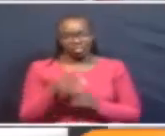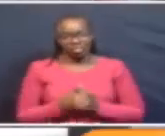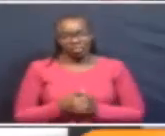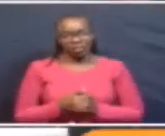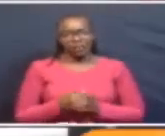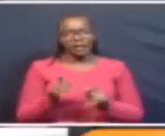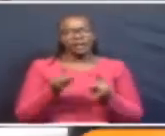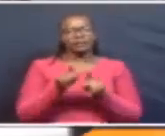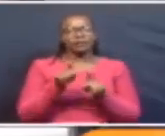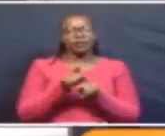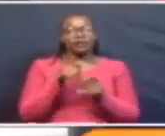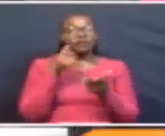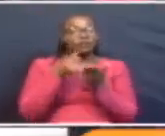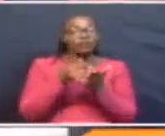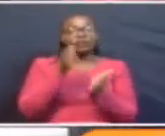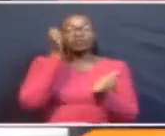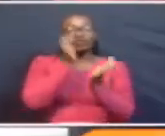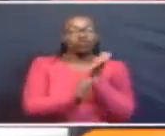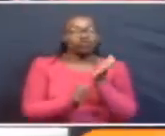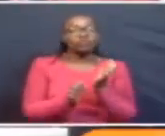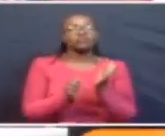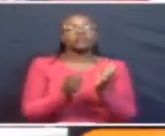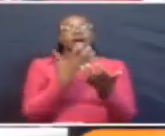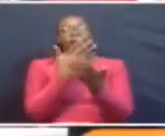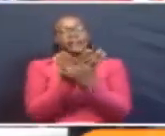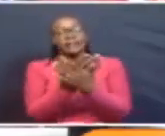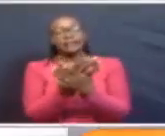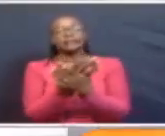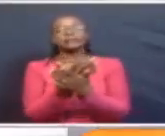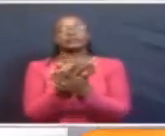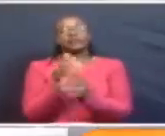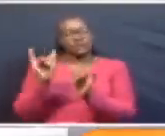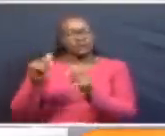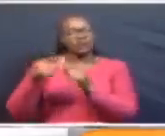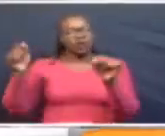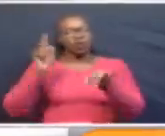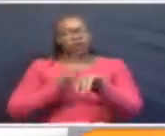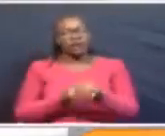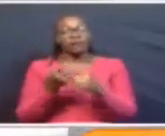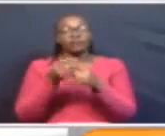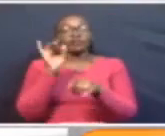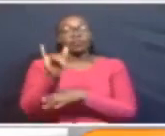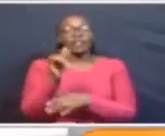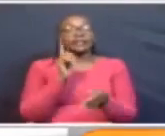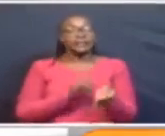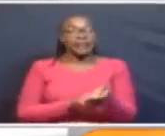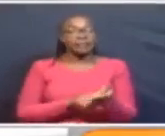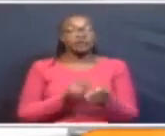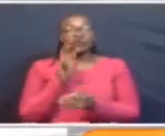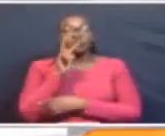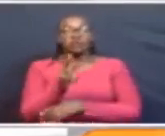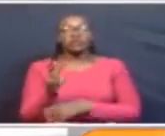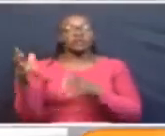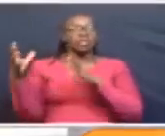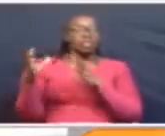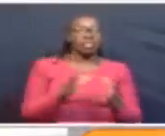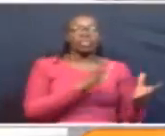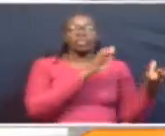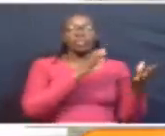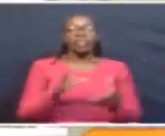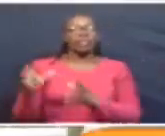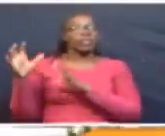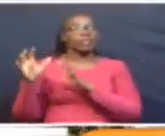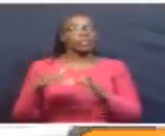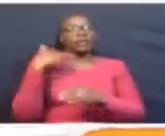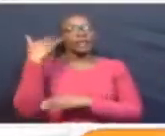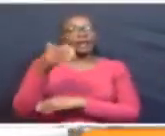nono, kukamatwa na kufungwa kwa muda mrefu. Tangu marufuku hiyo, kumekuwa kukishuhudiwa purukushani za kila mara